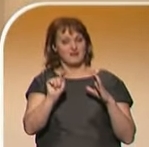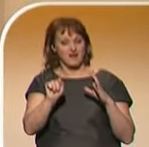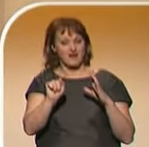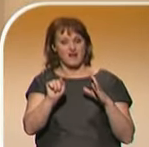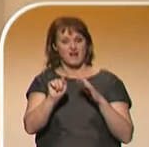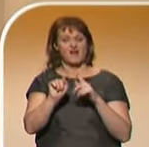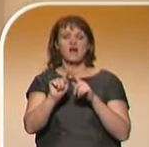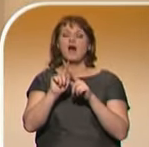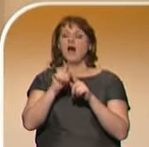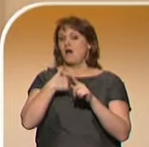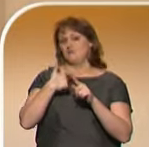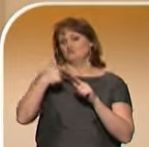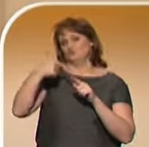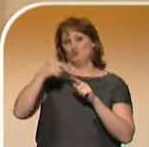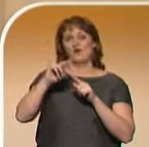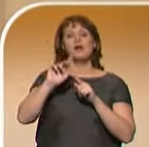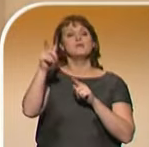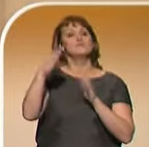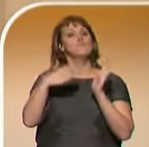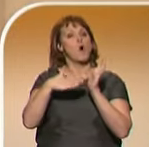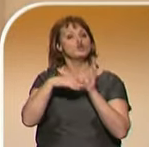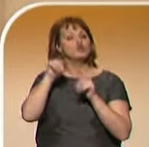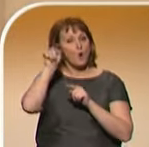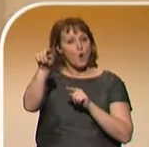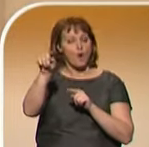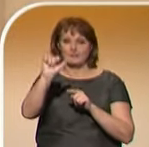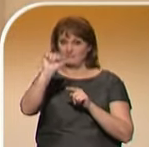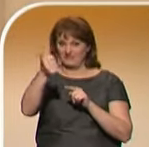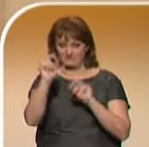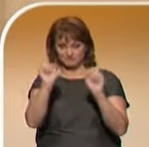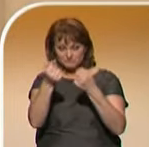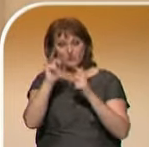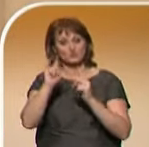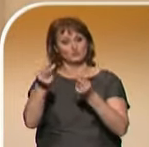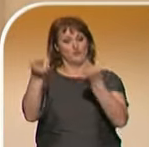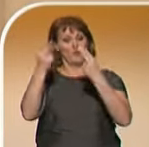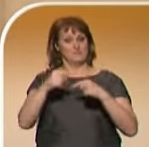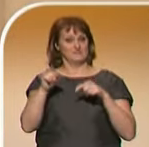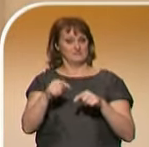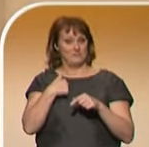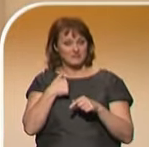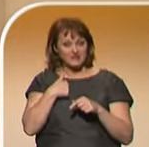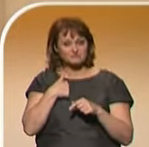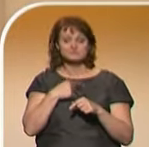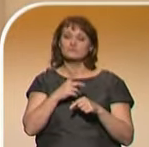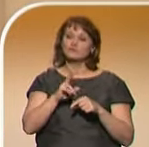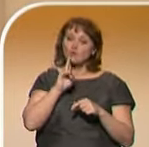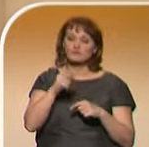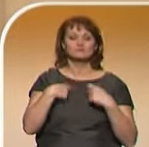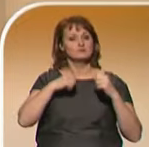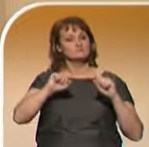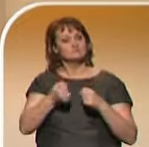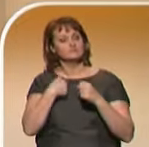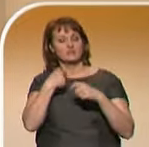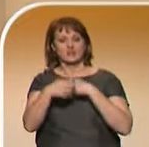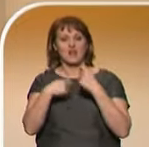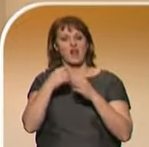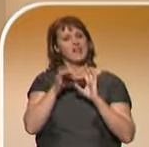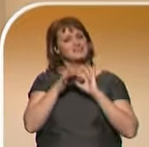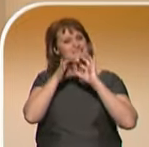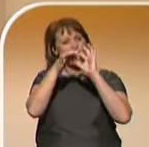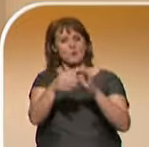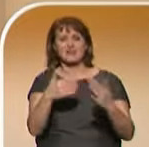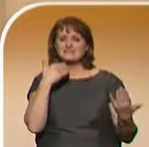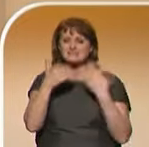málo starší je v Motole. A oslavy proběhly výborně, protože prostě jsme pořádali odborný seminář celodenní, kde byli